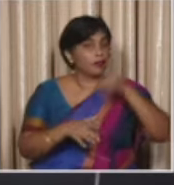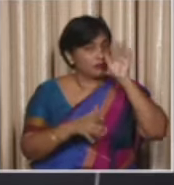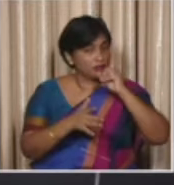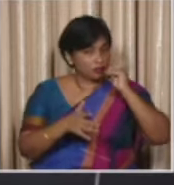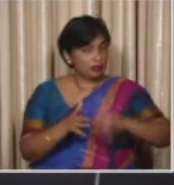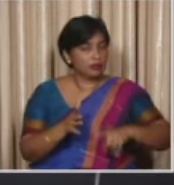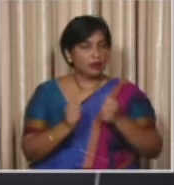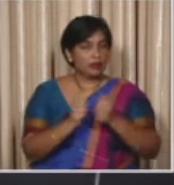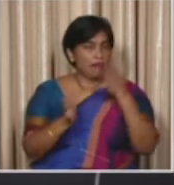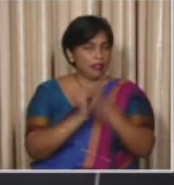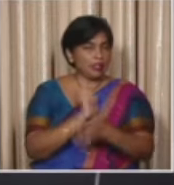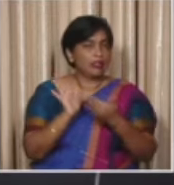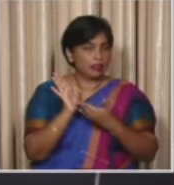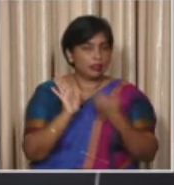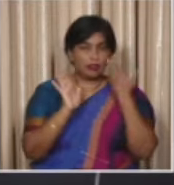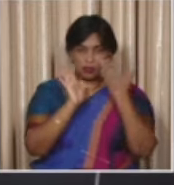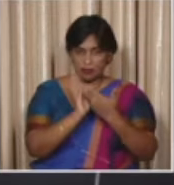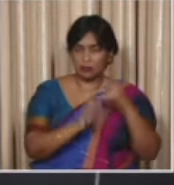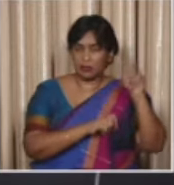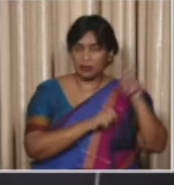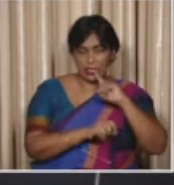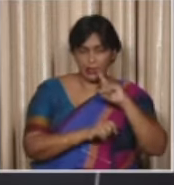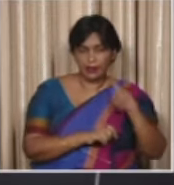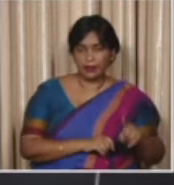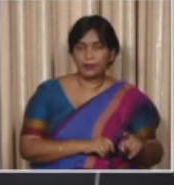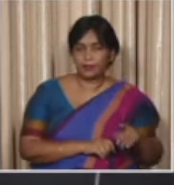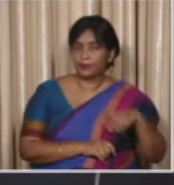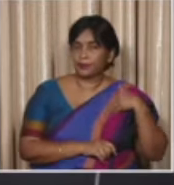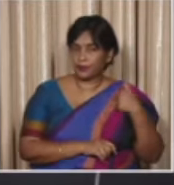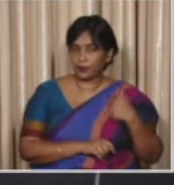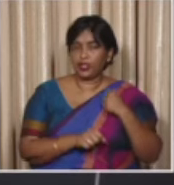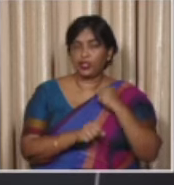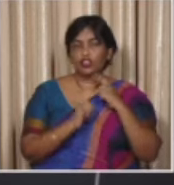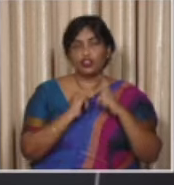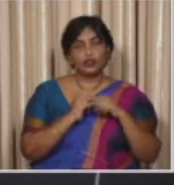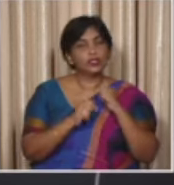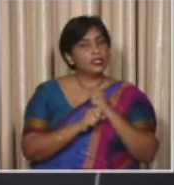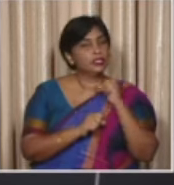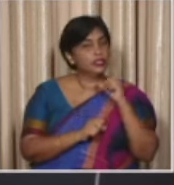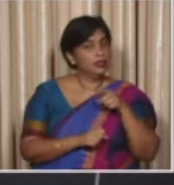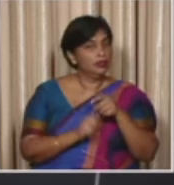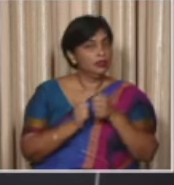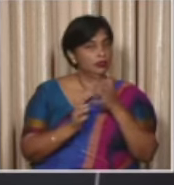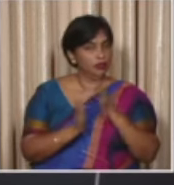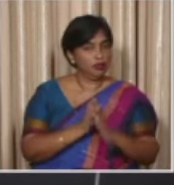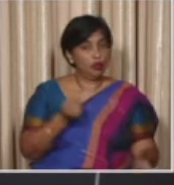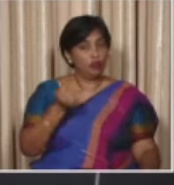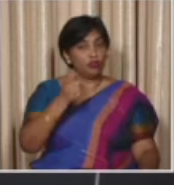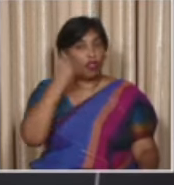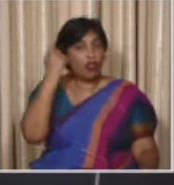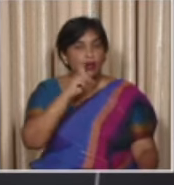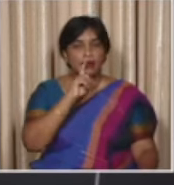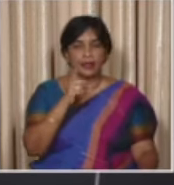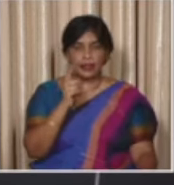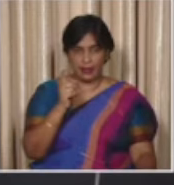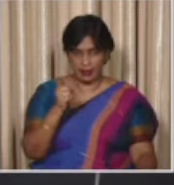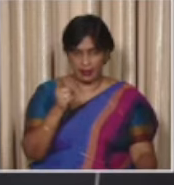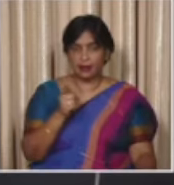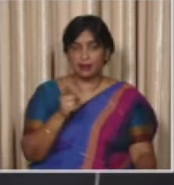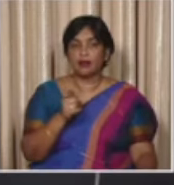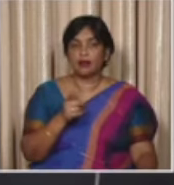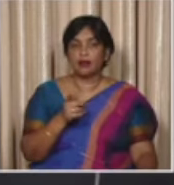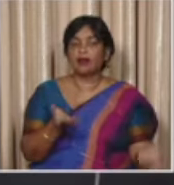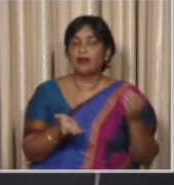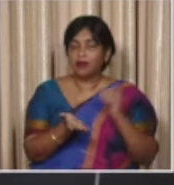මම වරදකුත් පෙන්ලා දීලා කිව්වා අපේ නිලධාරින්ට ප්‍රධාන UGC එකේ ඕගොල්ලෝ මේකේ මුදල් හොයාගන්න හැටි කියලා නෑ. ඒකට